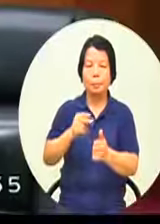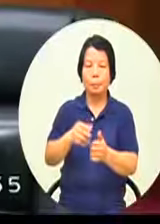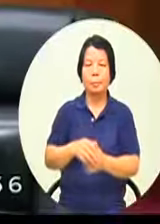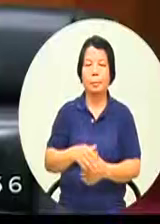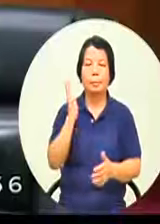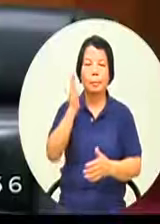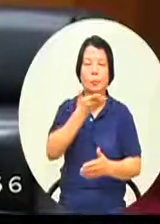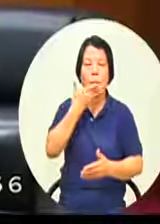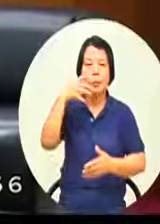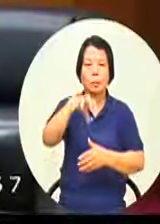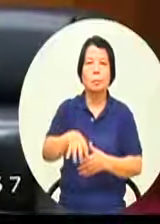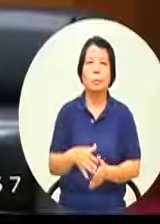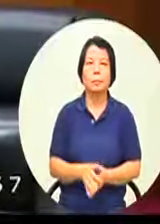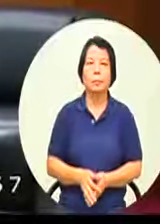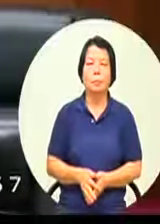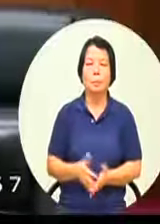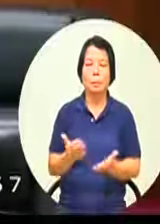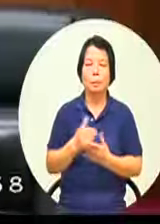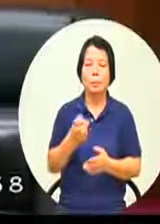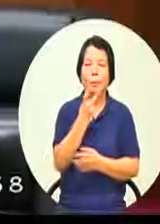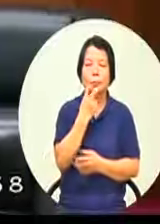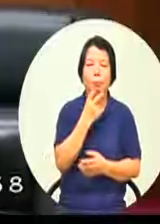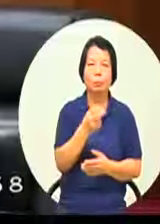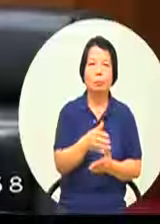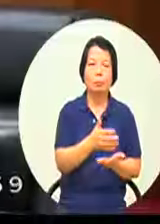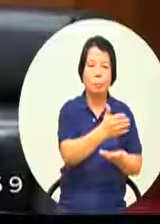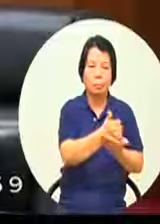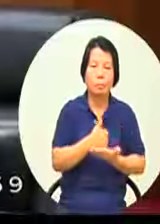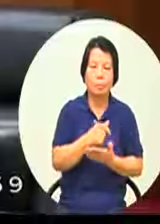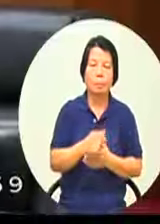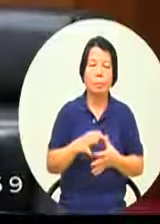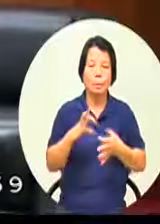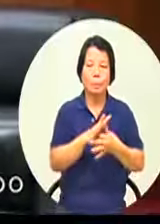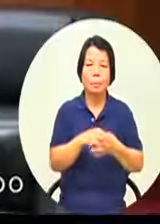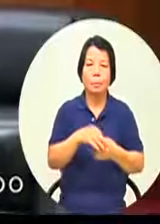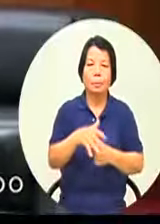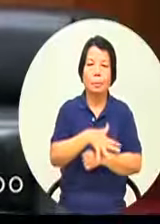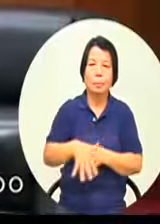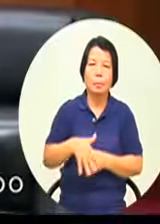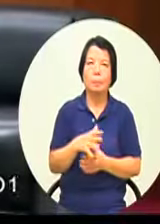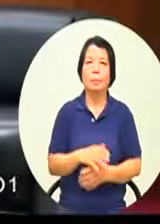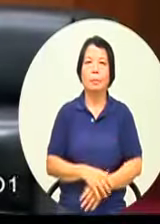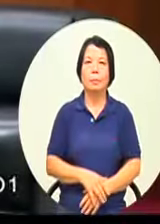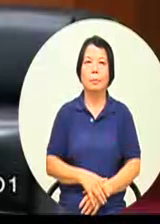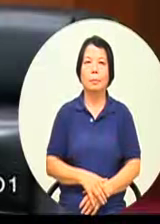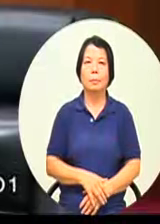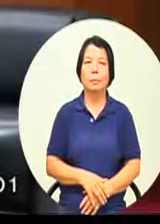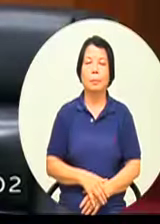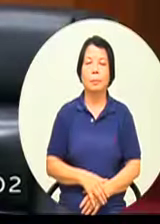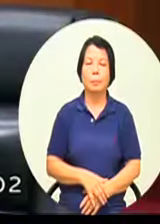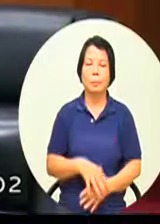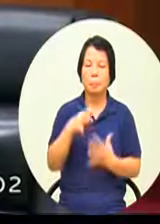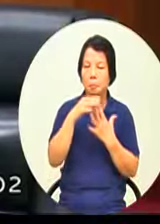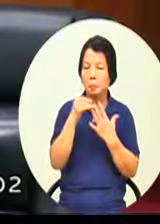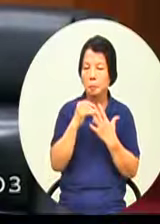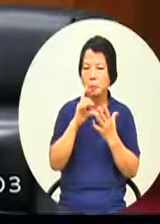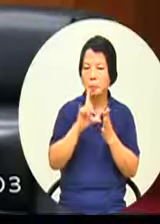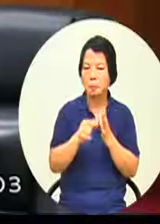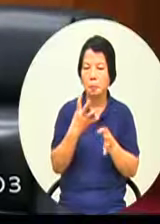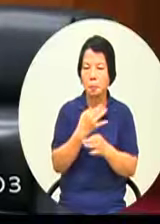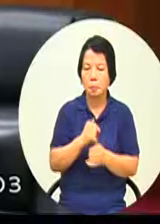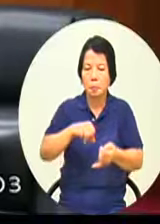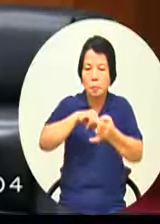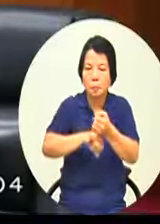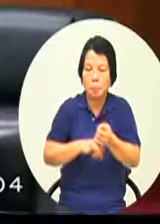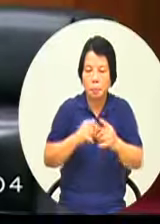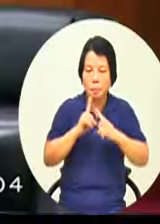是也邀请我们的中央相关单位哈，择期做现场